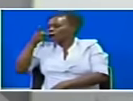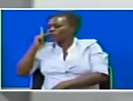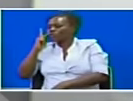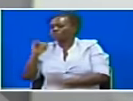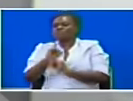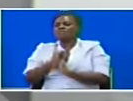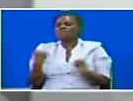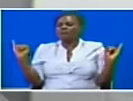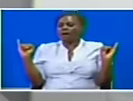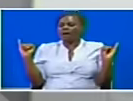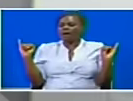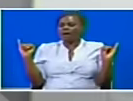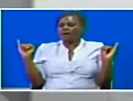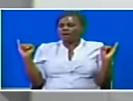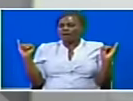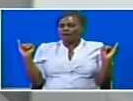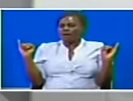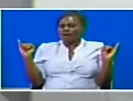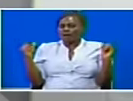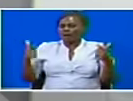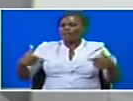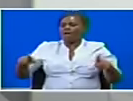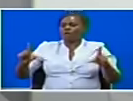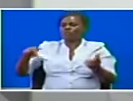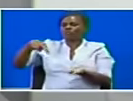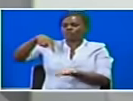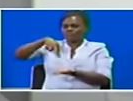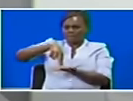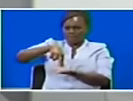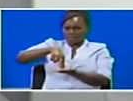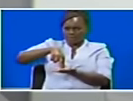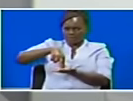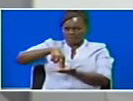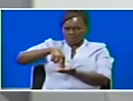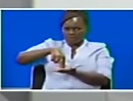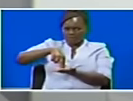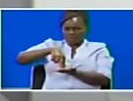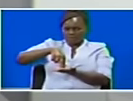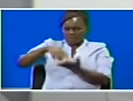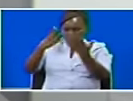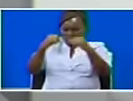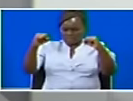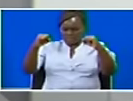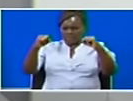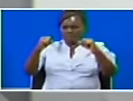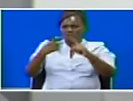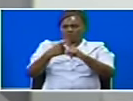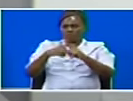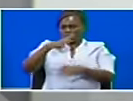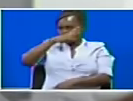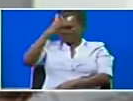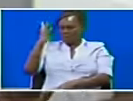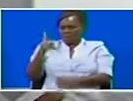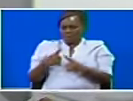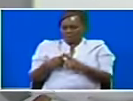wazi, aende na ako na ruhusa, kibali cha kwenda kuwania kiti cha urais kutoka kwa chama cha Wiper.